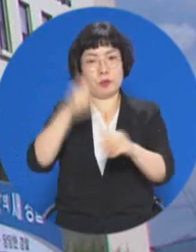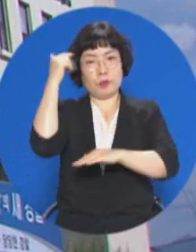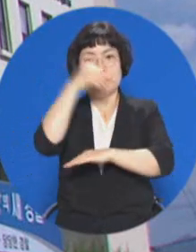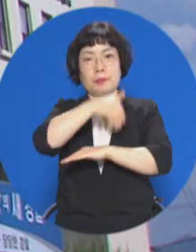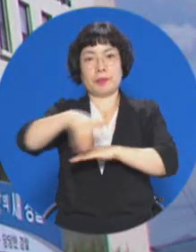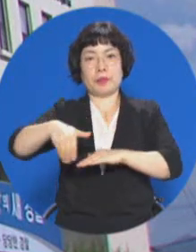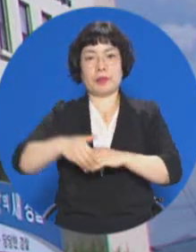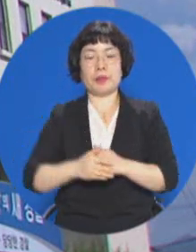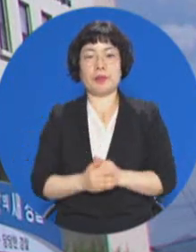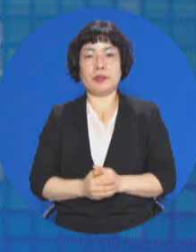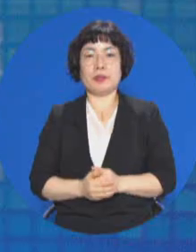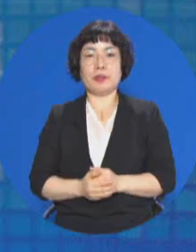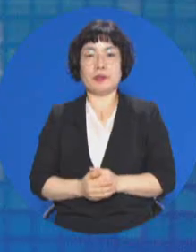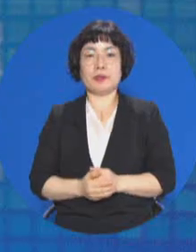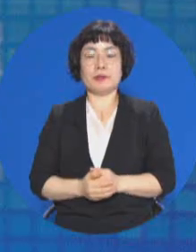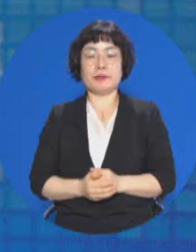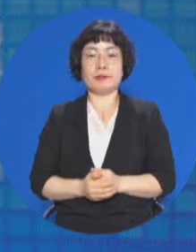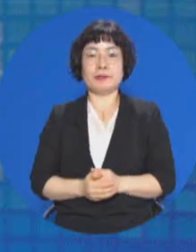강조했습니다.